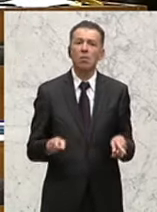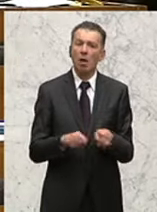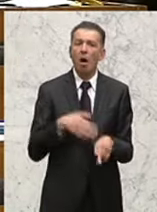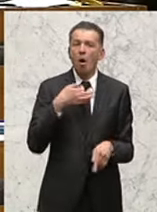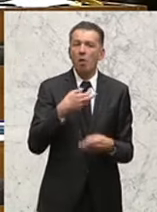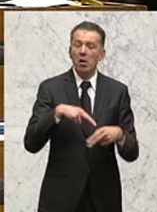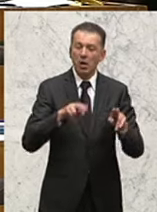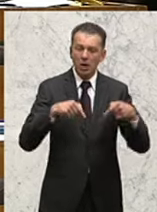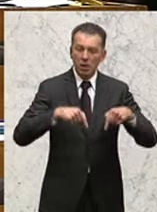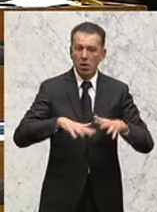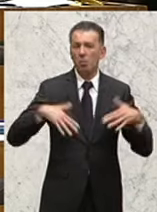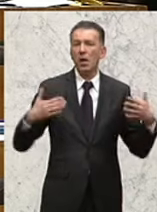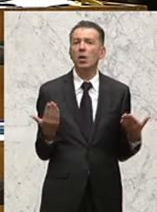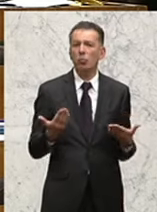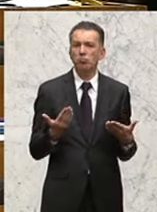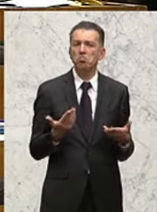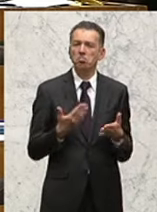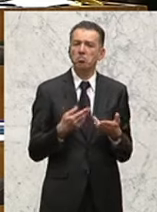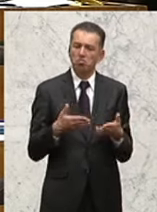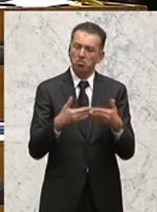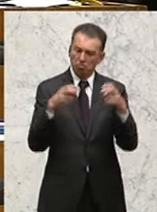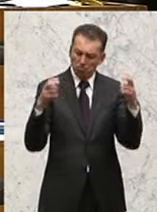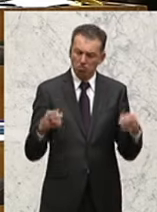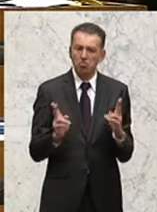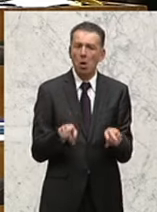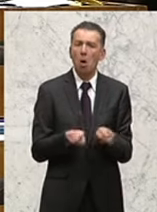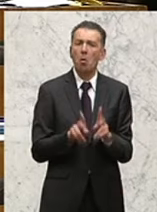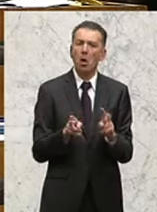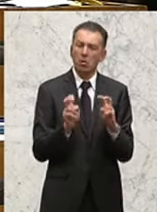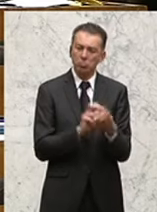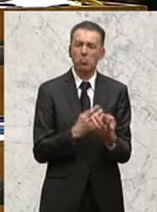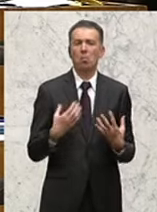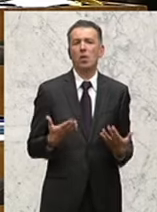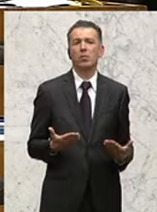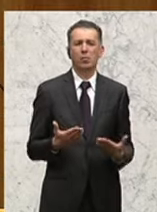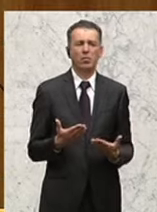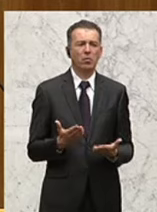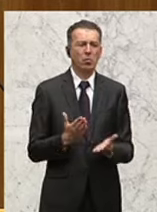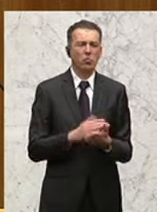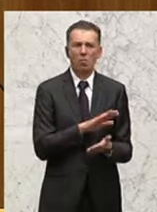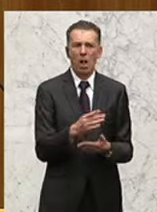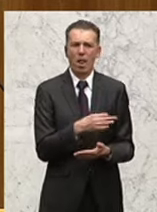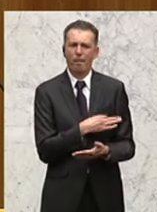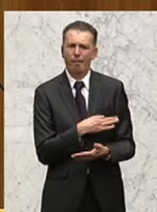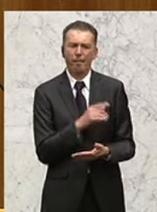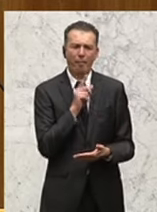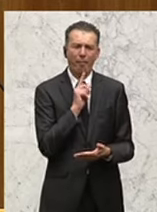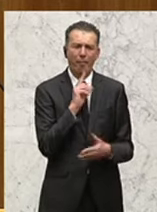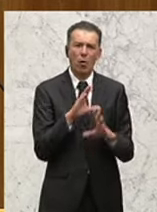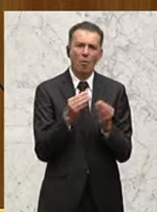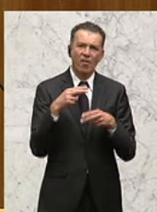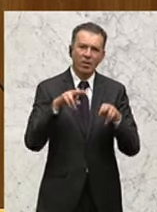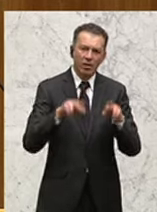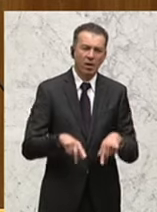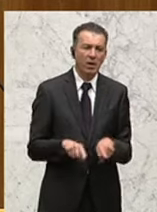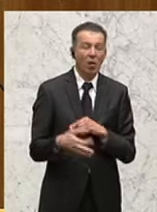Rederecht im Plenum gewährleistet wird. Und ich glaube, in diesem Rahmen ist es auch lebbar. Die Befürchtung, die dann schon auch alle geteilt haben, war, dass ein umfassendes